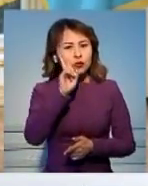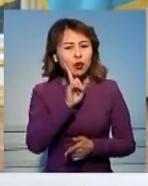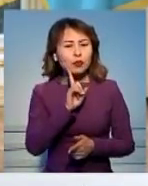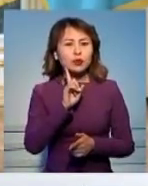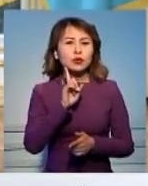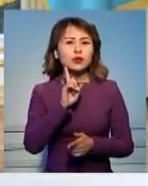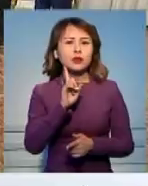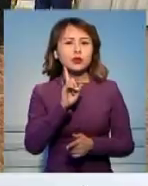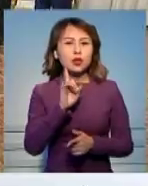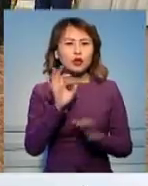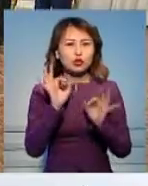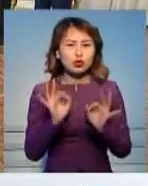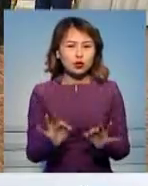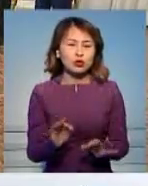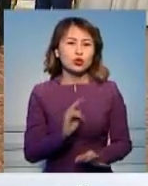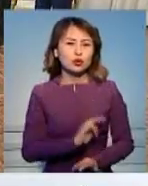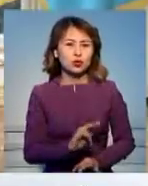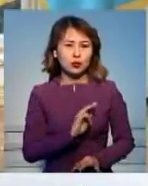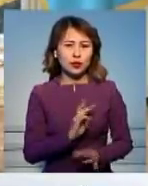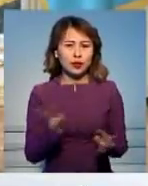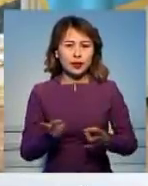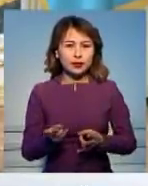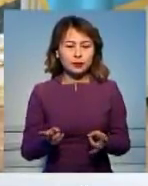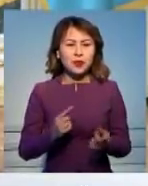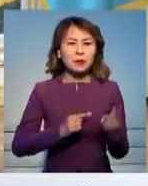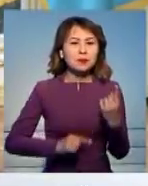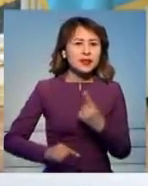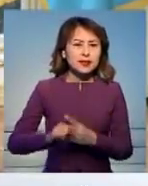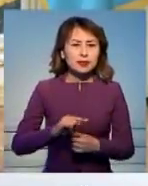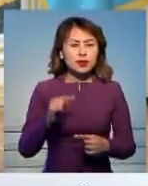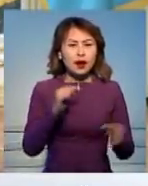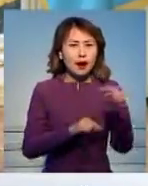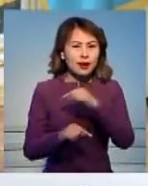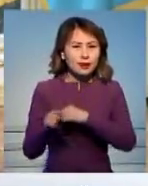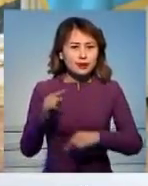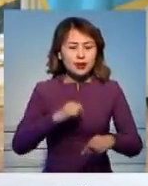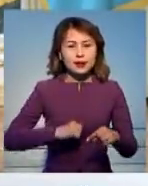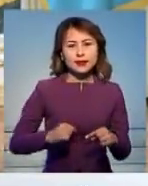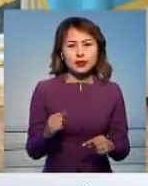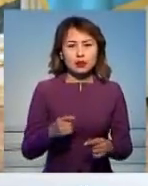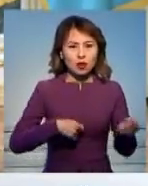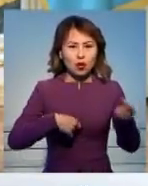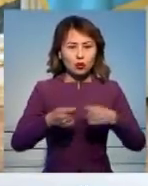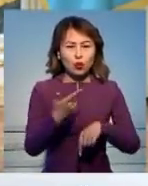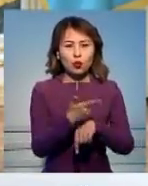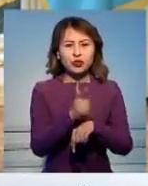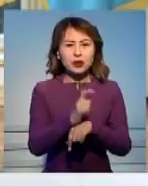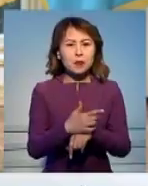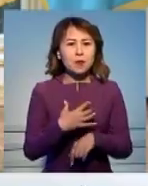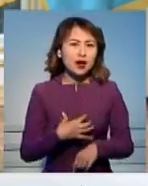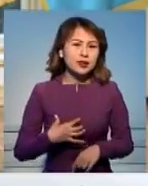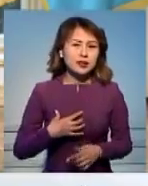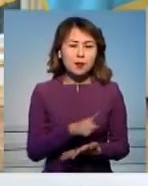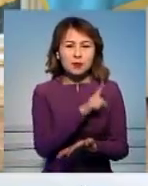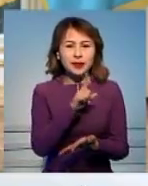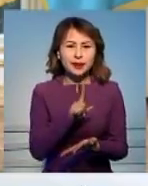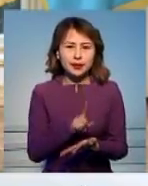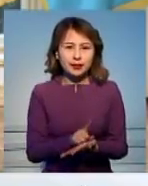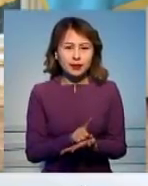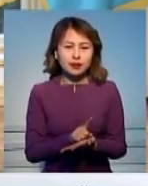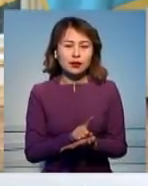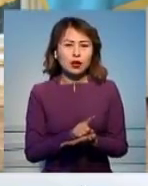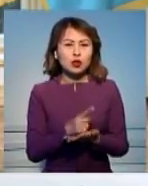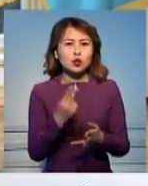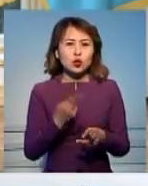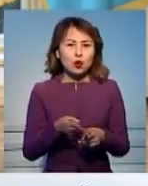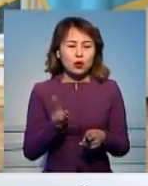жүйелі жұмыс жүргізіп келгенімізді білесіздер. Бизнес пен билік арасында серіктестік қатынастарды орнату маңызды міндет болып саналады.